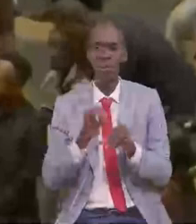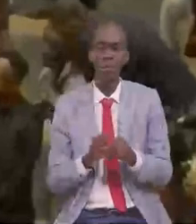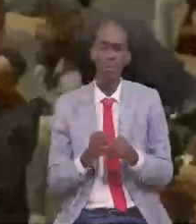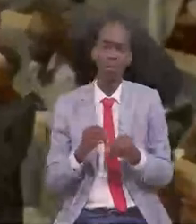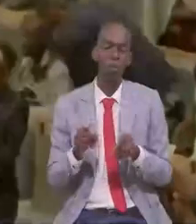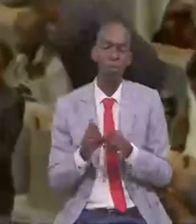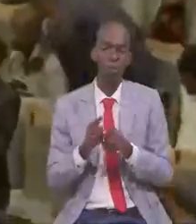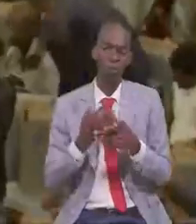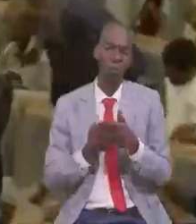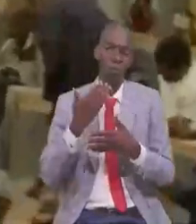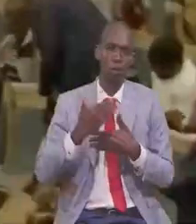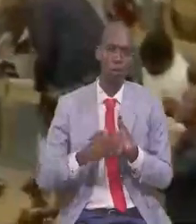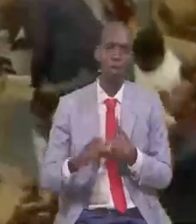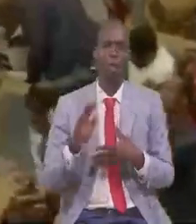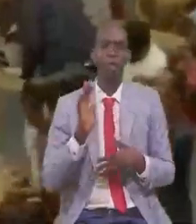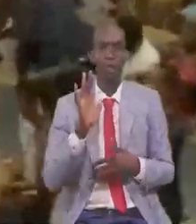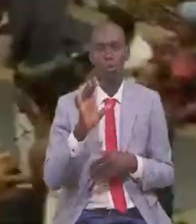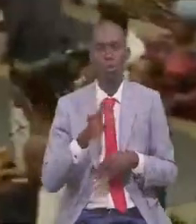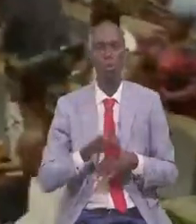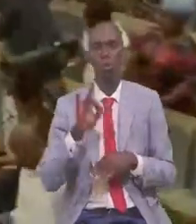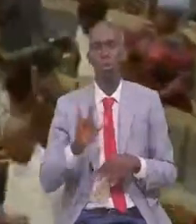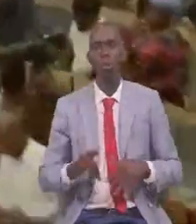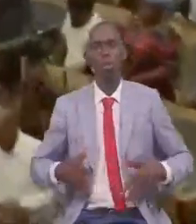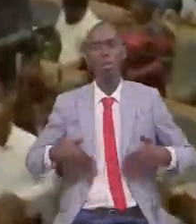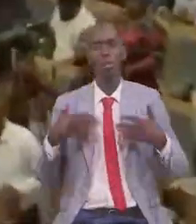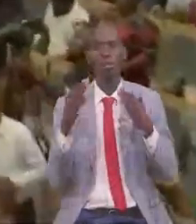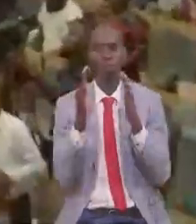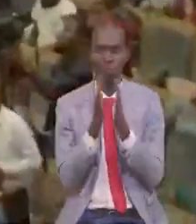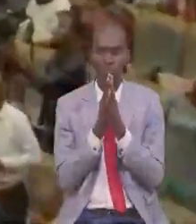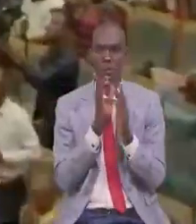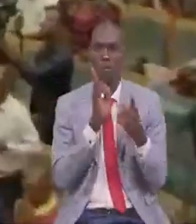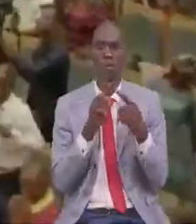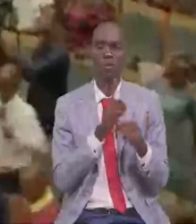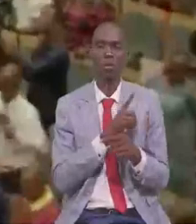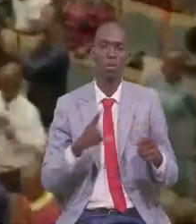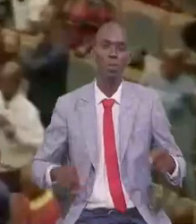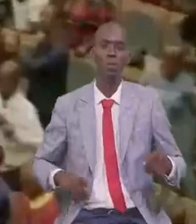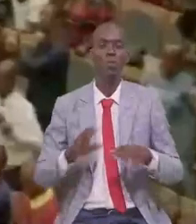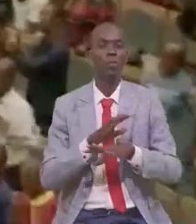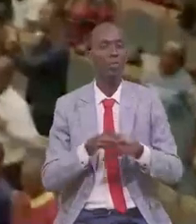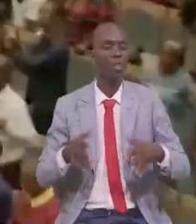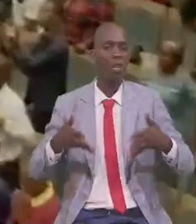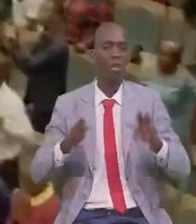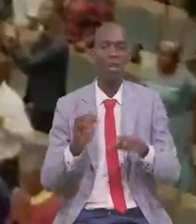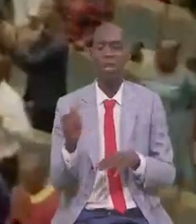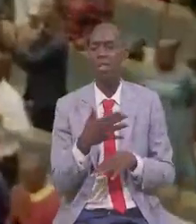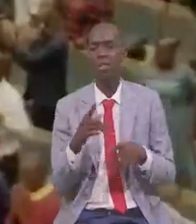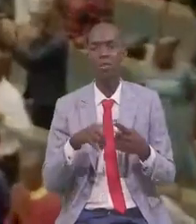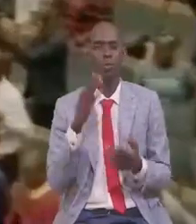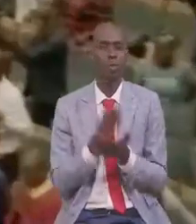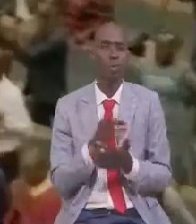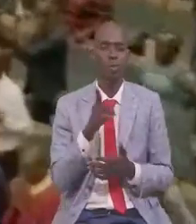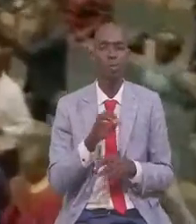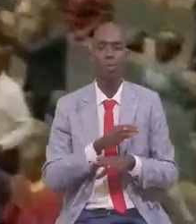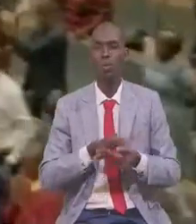souffle au-delà de la vie terrestre. Ouvre ta bouche et parle au Seigneur. Qu'aucune chose ne t'empêche.